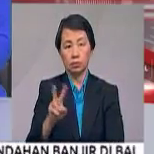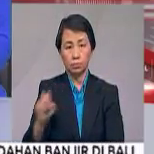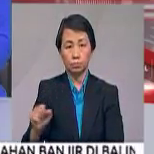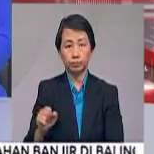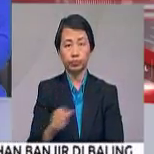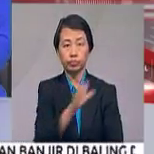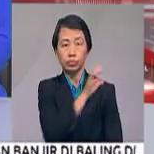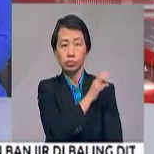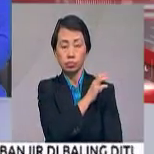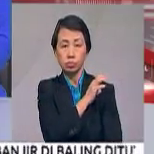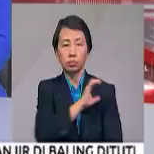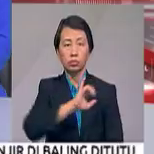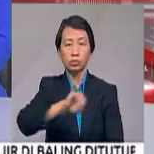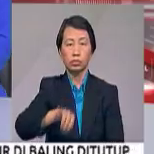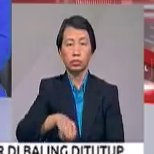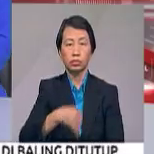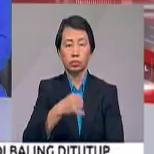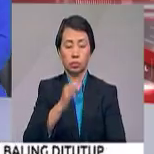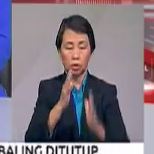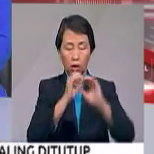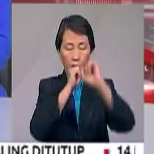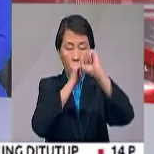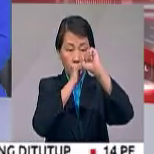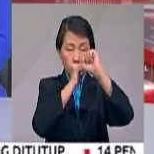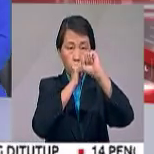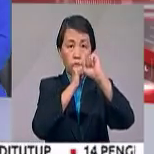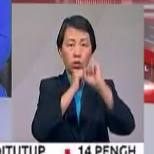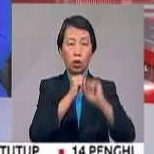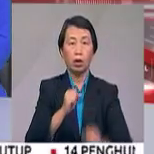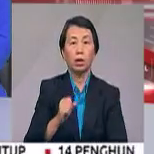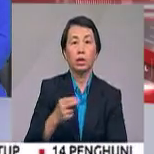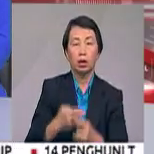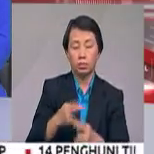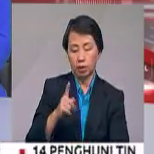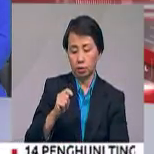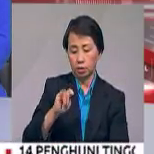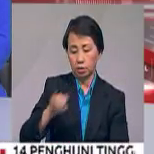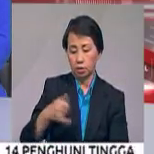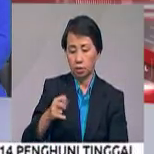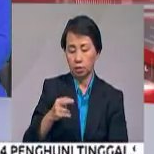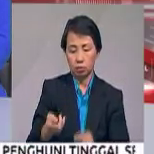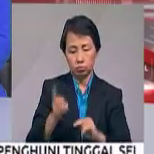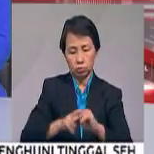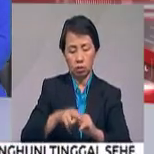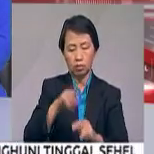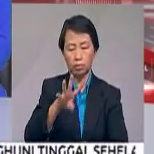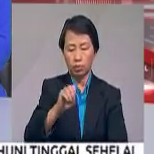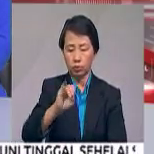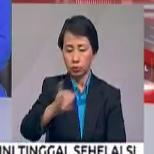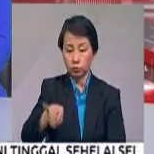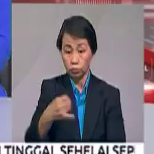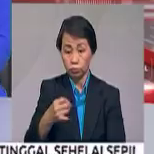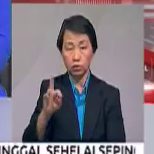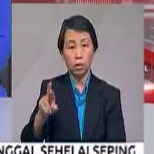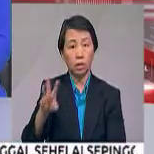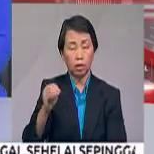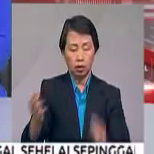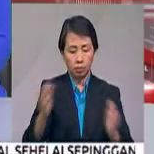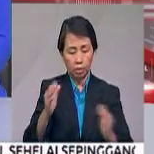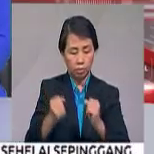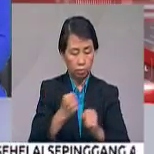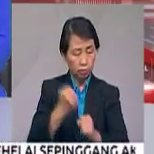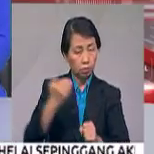Menurut pengerusi Jaringan Orang Asli Semenanjung Malaysia, Tijah Yok Chopil, penambahan RM40 juta berbanding tahun